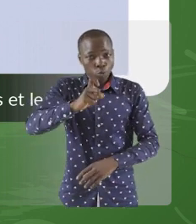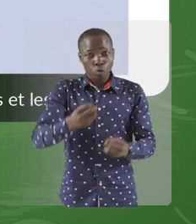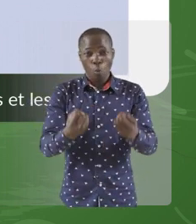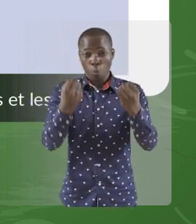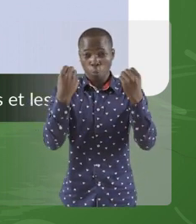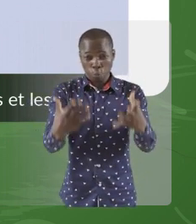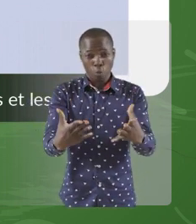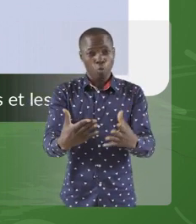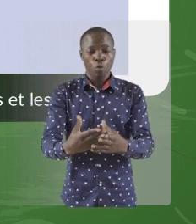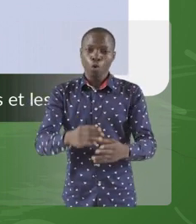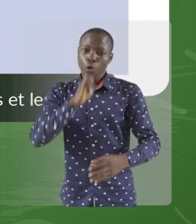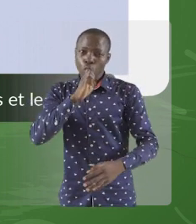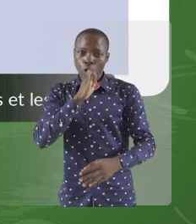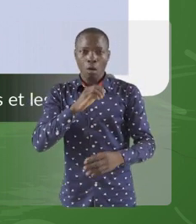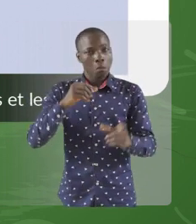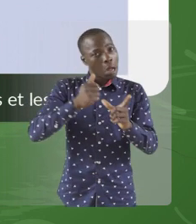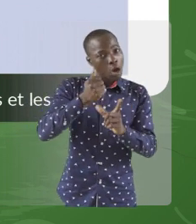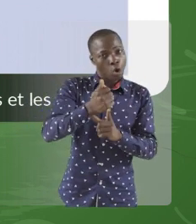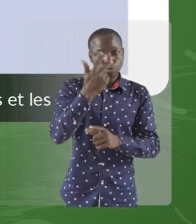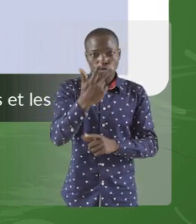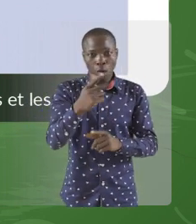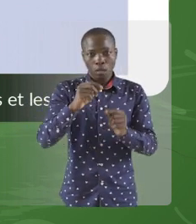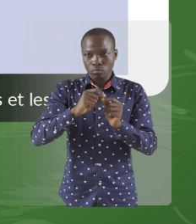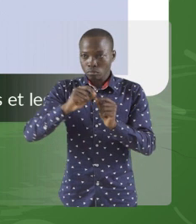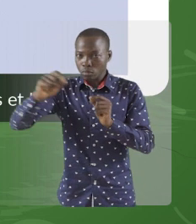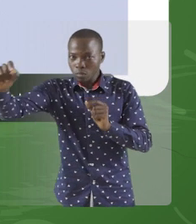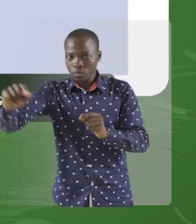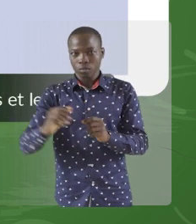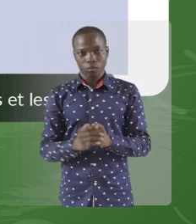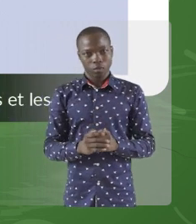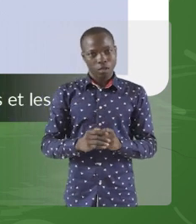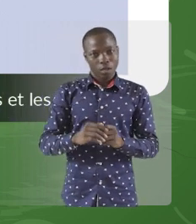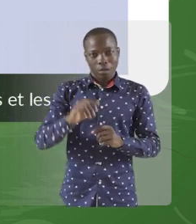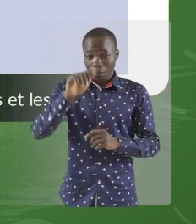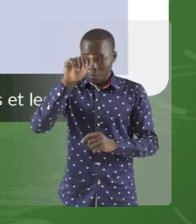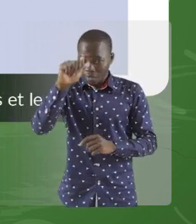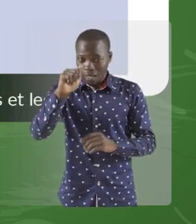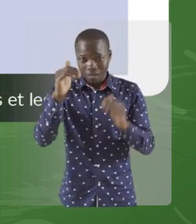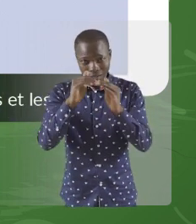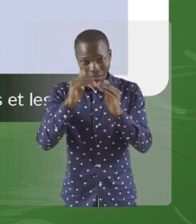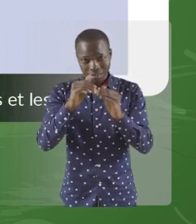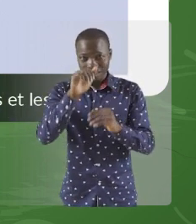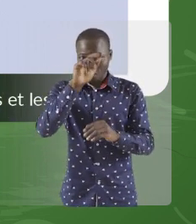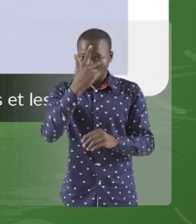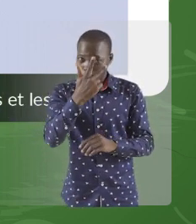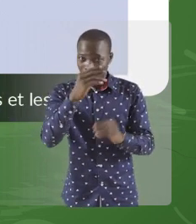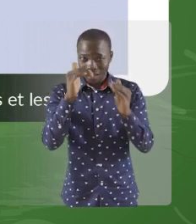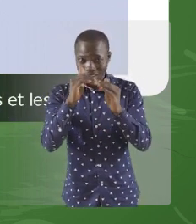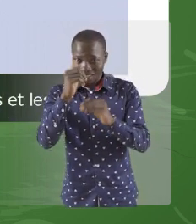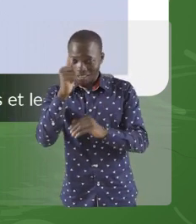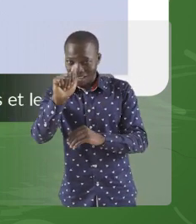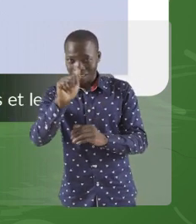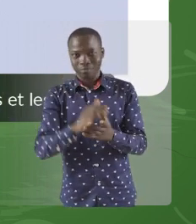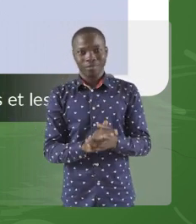développer. Alors, 3 est associé à petit a. Enfin, les